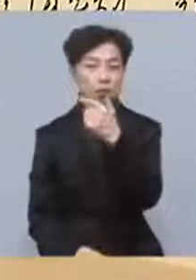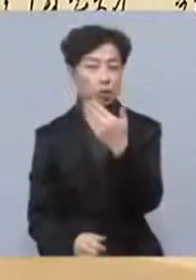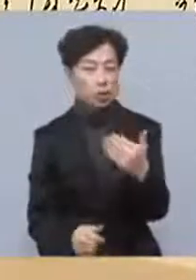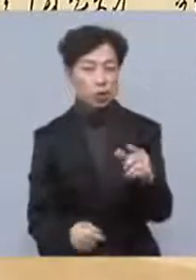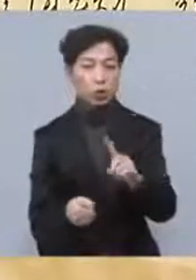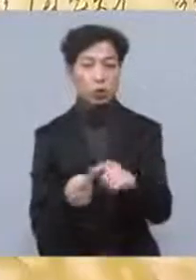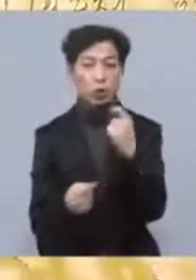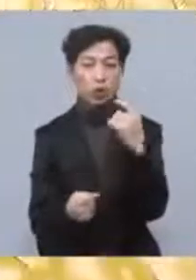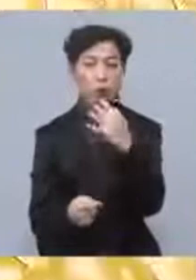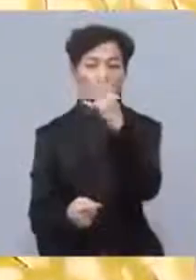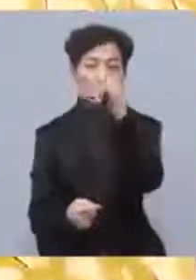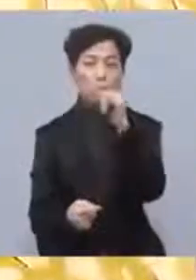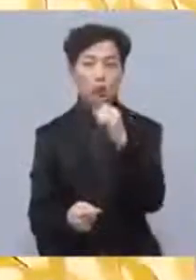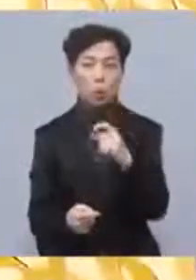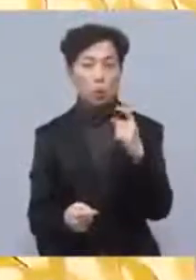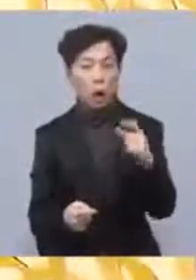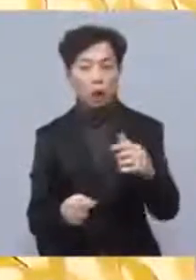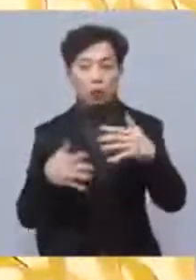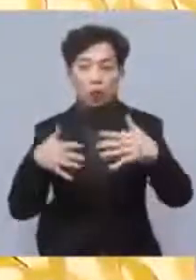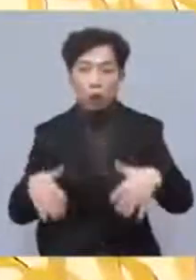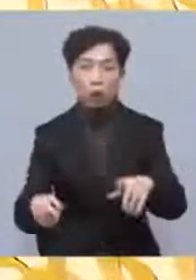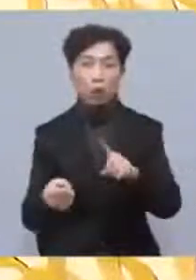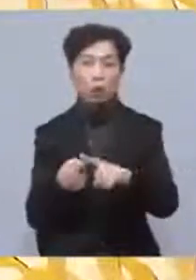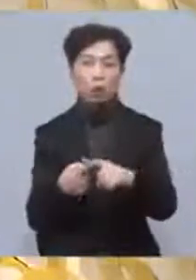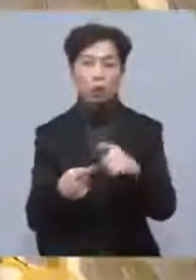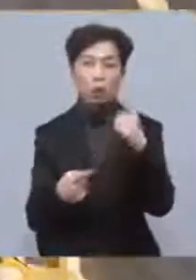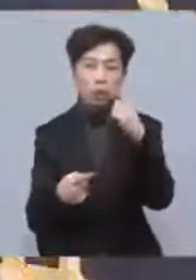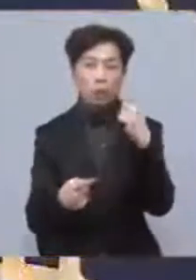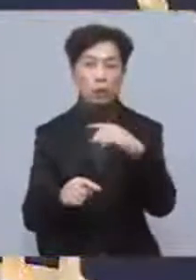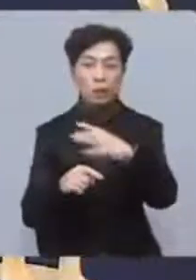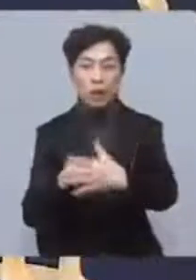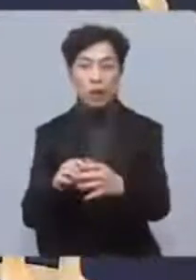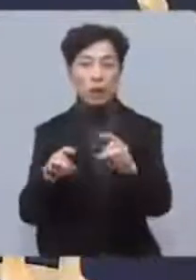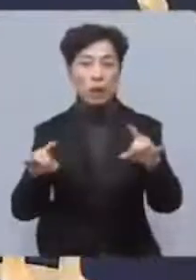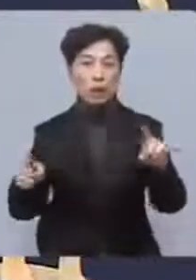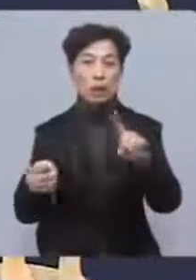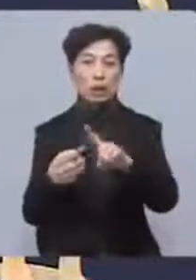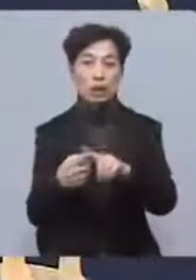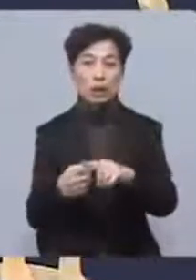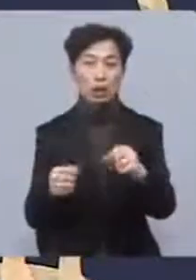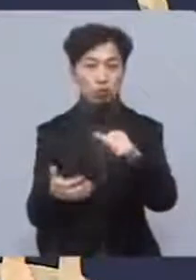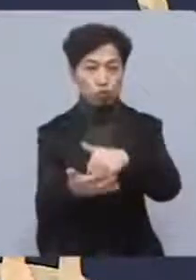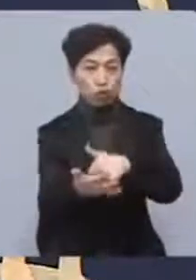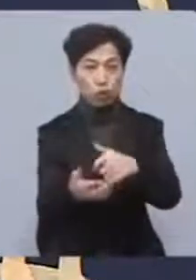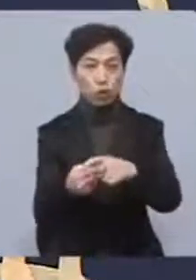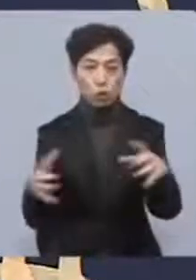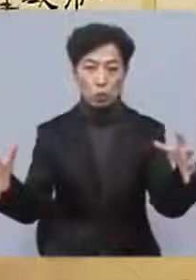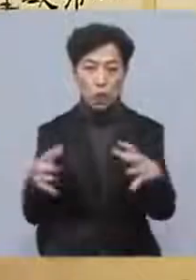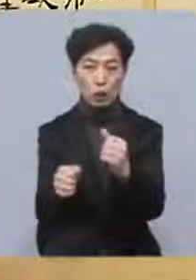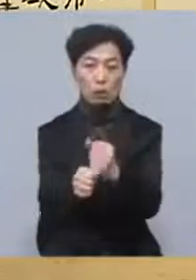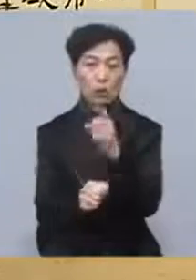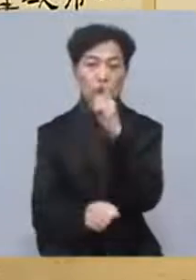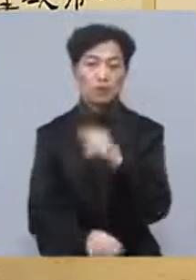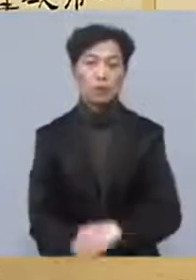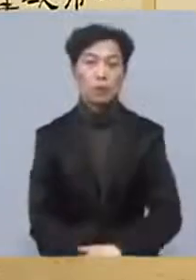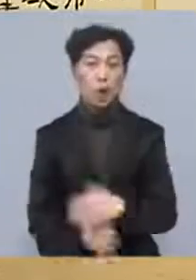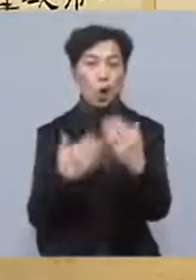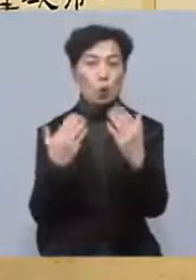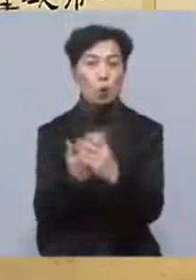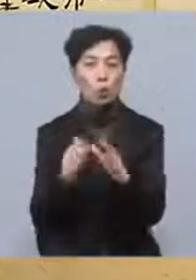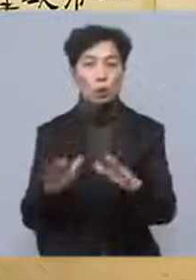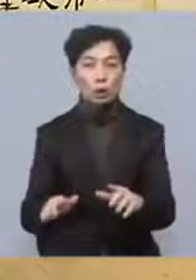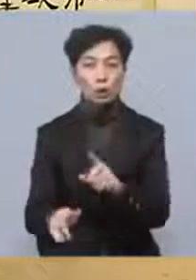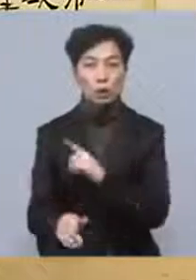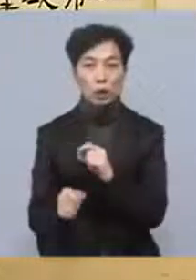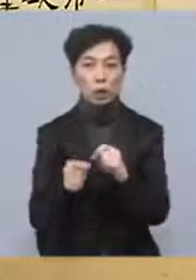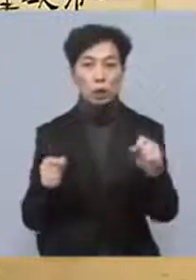기도하고 필체 강인함이 느껴지기도 하는 세계 각국의 다양한 문자가 한자리에 모였습니다 모두 현존하는 가장